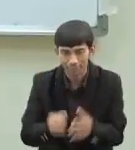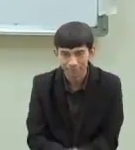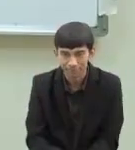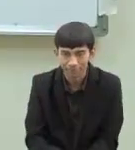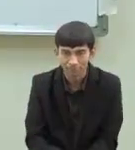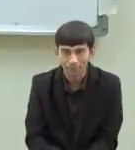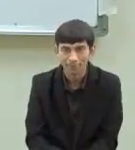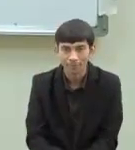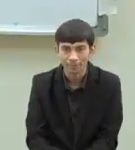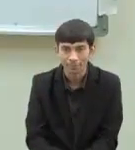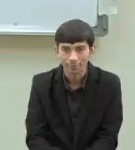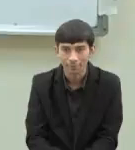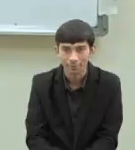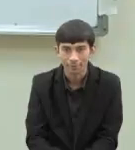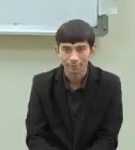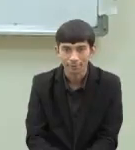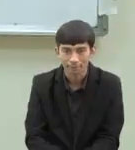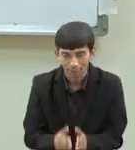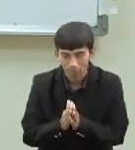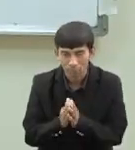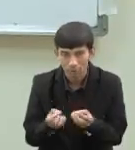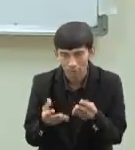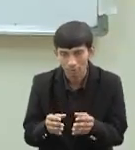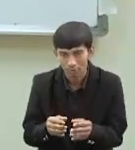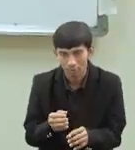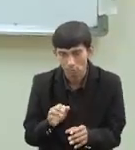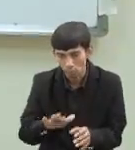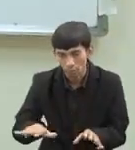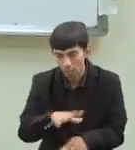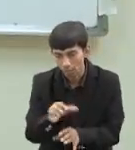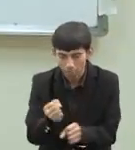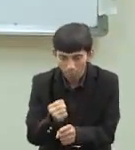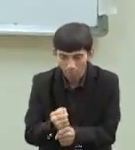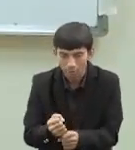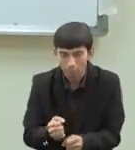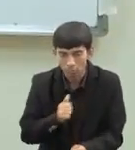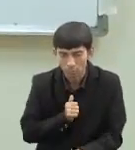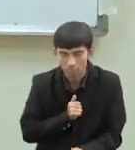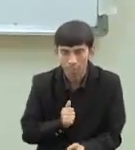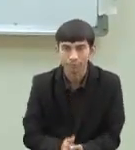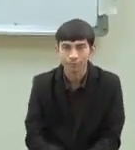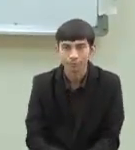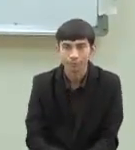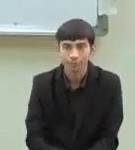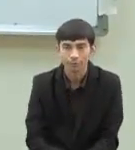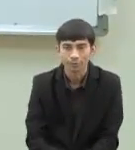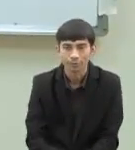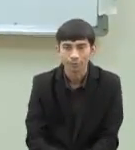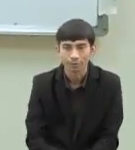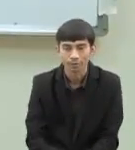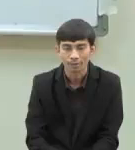pí bầy bừng à con chăn con thưa con anh chà